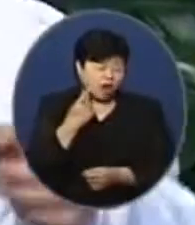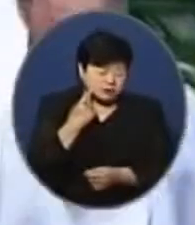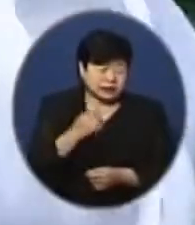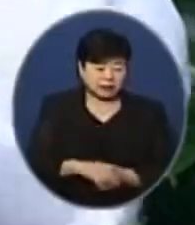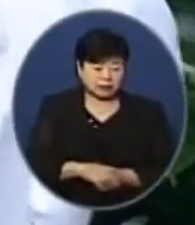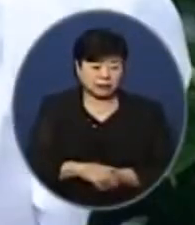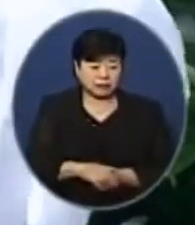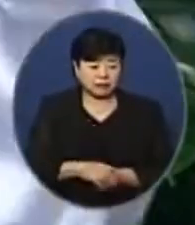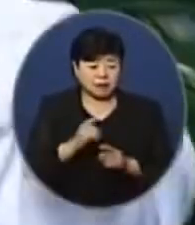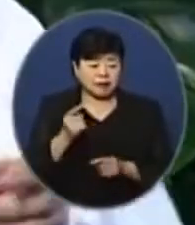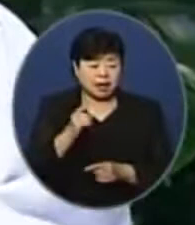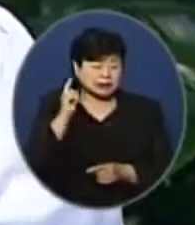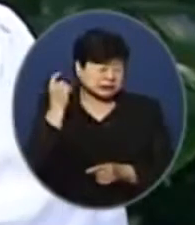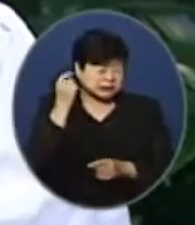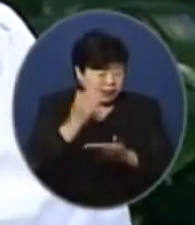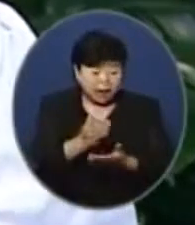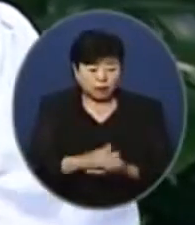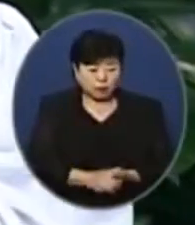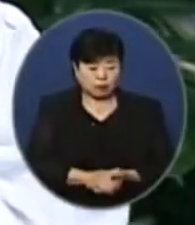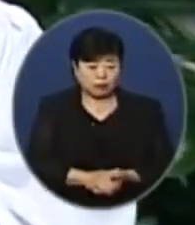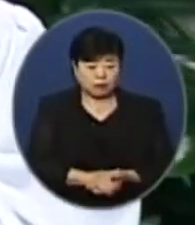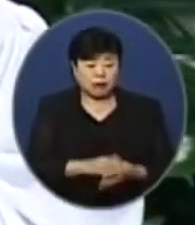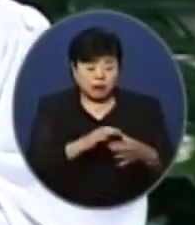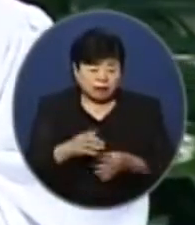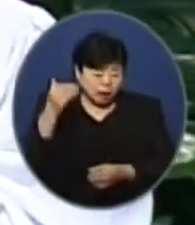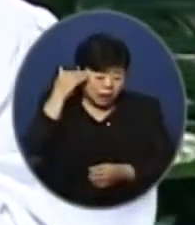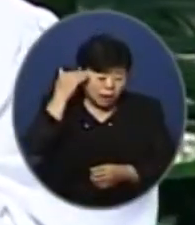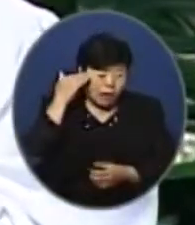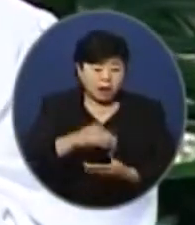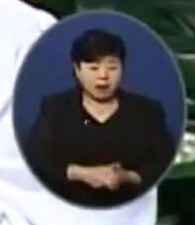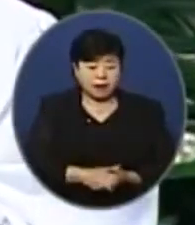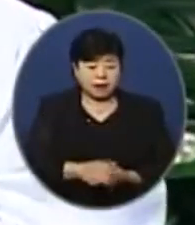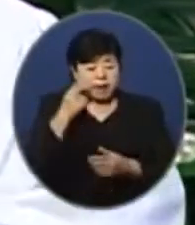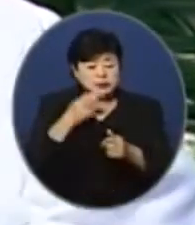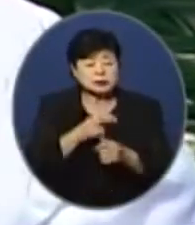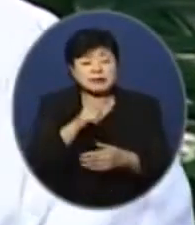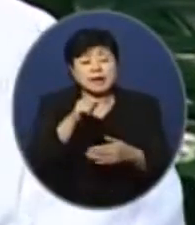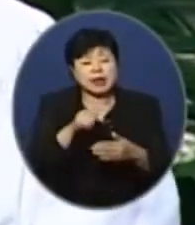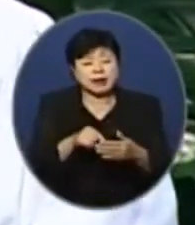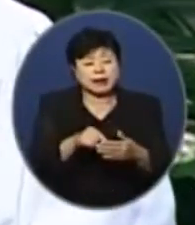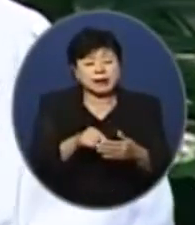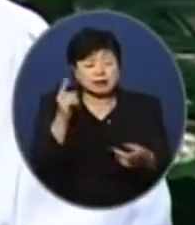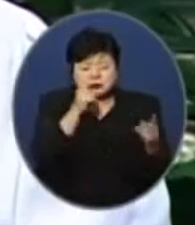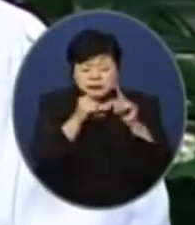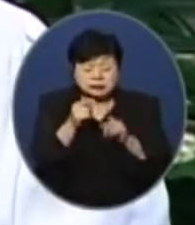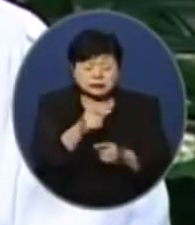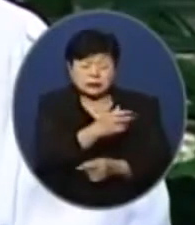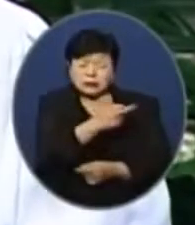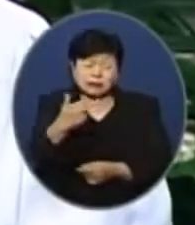거짓말입니다, 이 사람 말을 들으면 안 됩니다. 그러니 사도 바울의 마음에 상처도